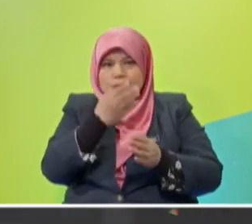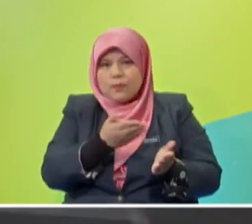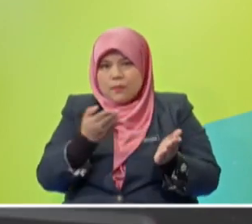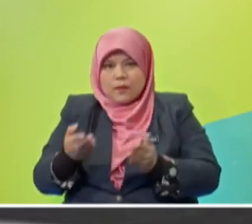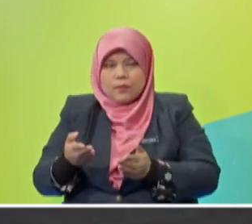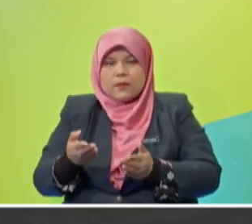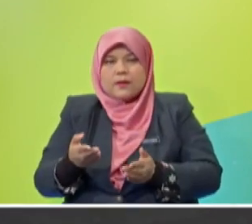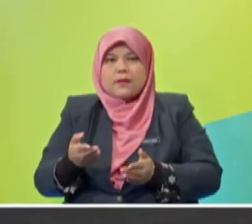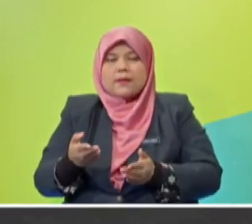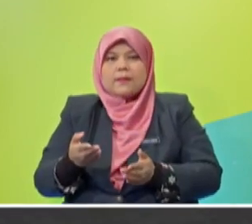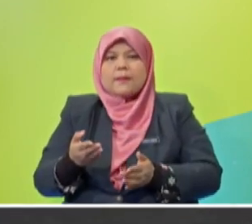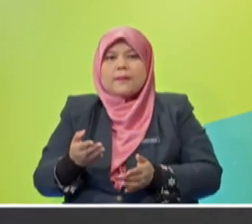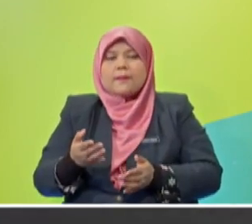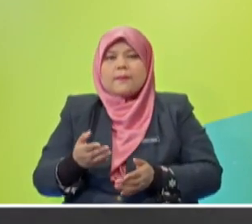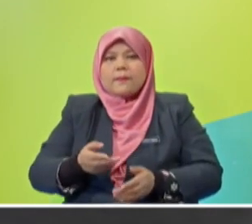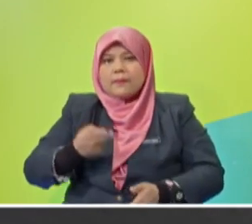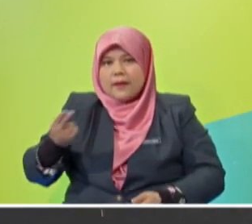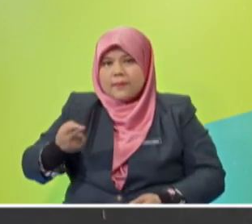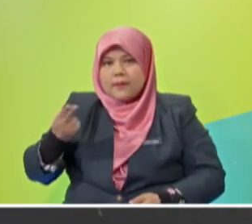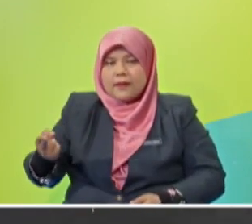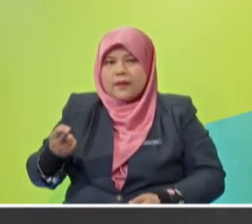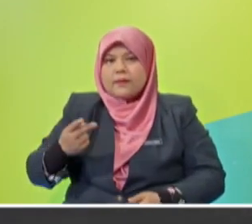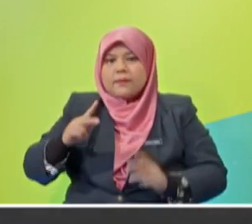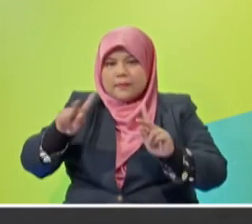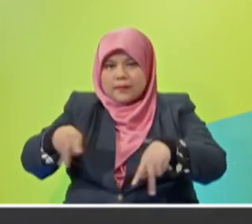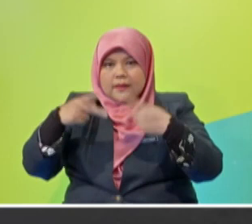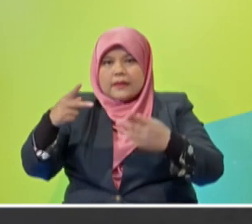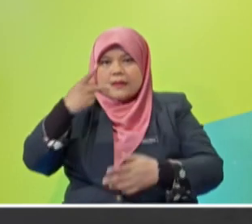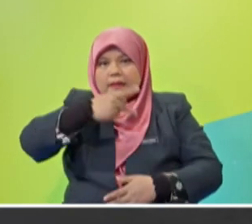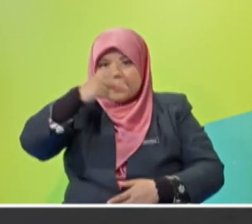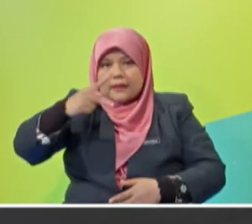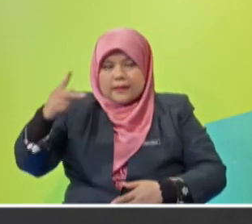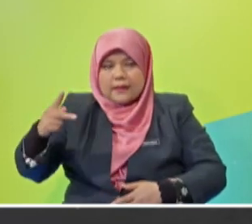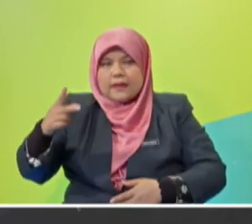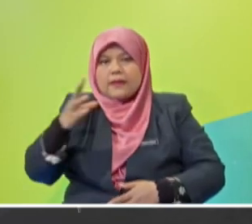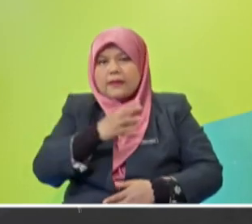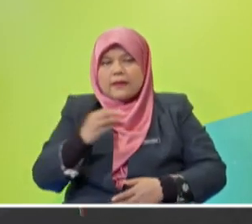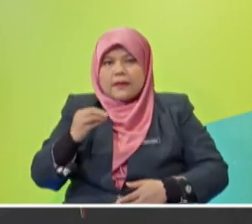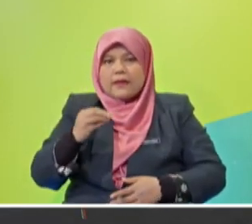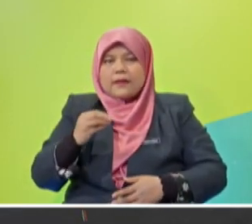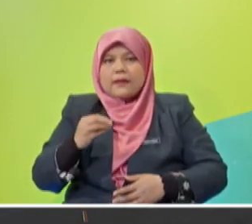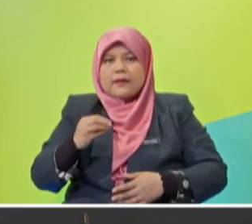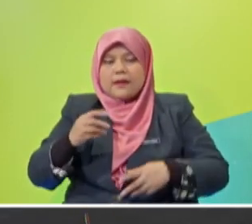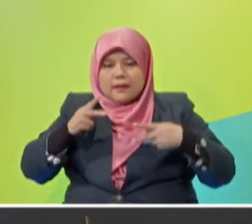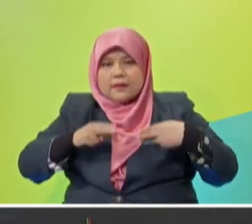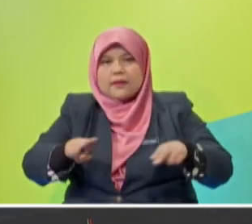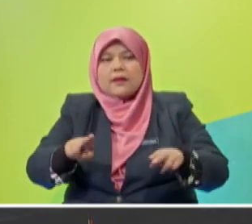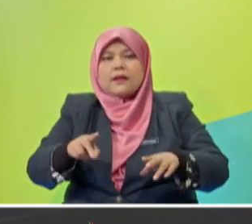kilang. Setelah produk dihasilkan, produk tersebut akan dihantar ke pasaran untuk